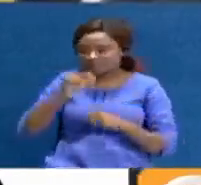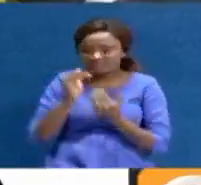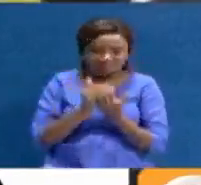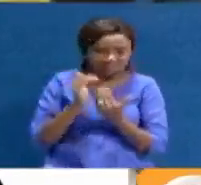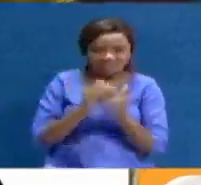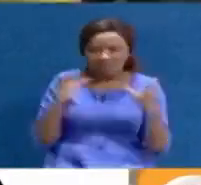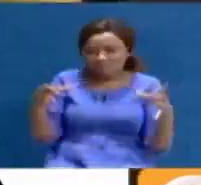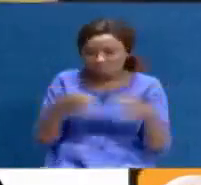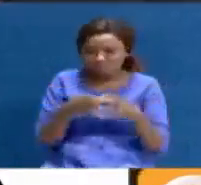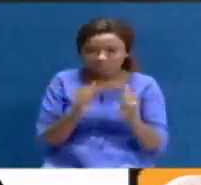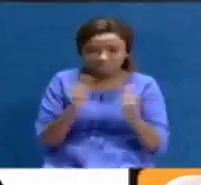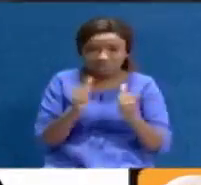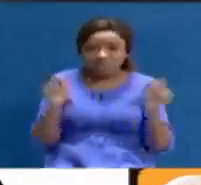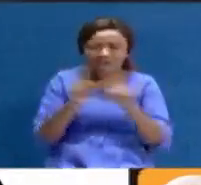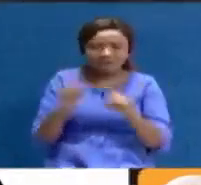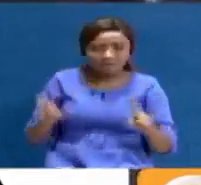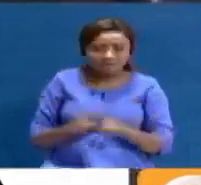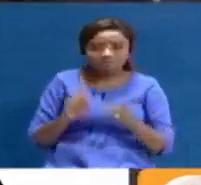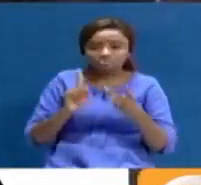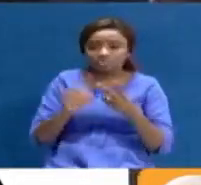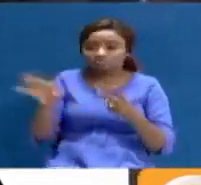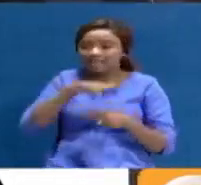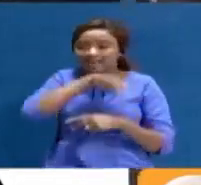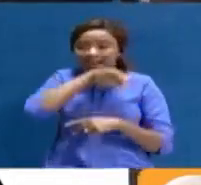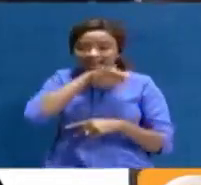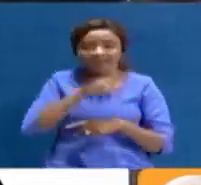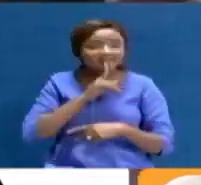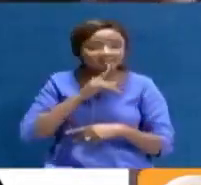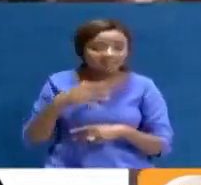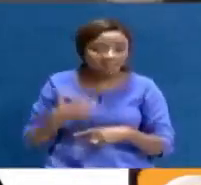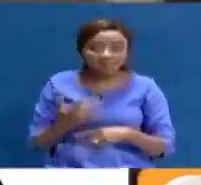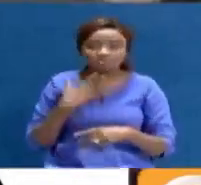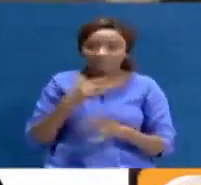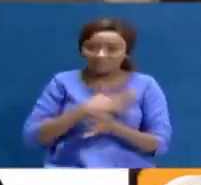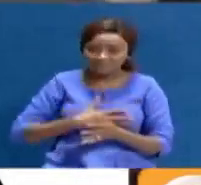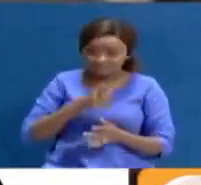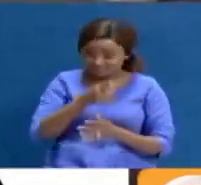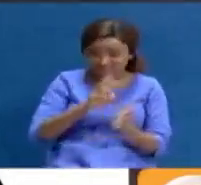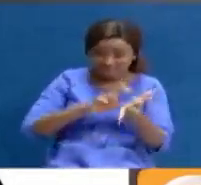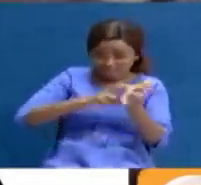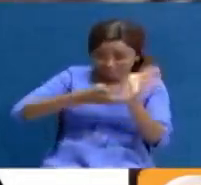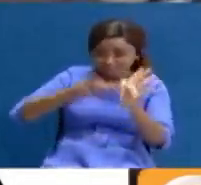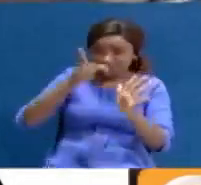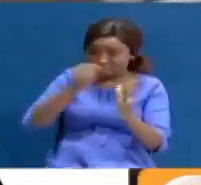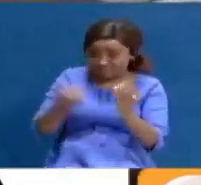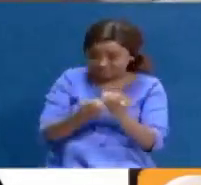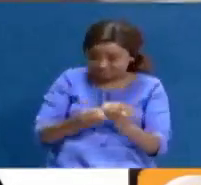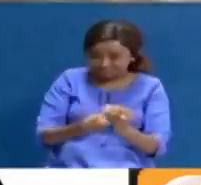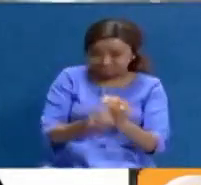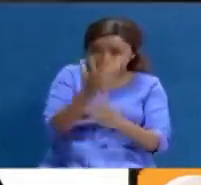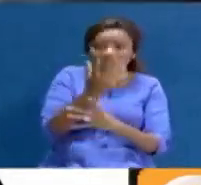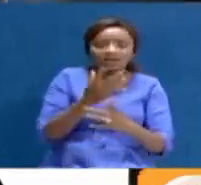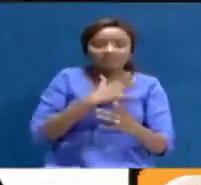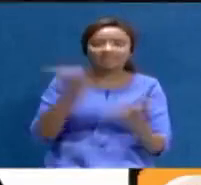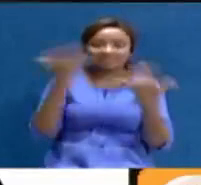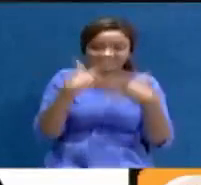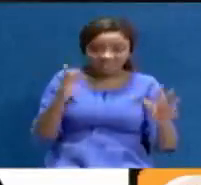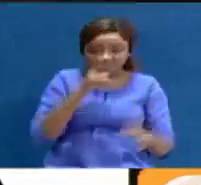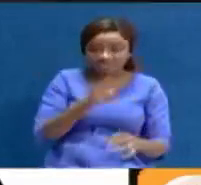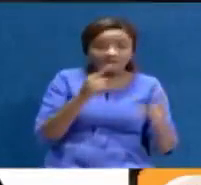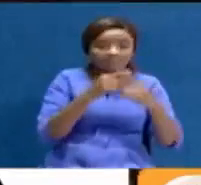yake. Akiomboleza kifo cha Nyagarama, kiongozi wa ODM Raila Odinga ametaka miradi aliyoanzisha marehemu ikamilishwe. Hata hivyo,